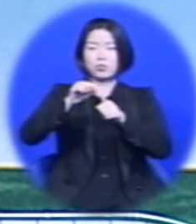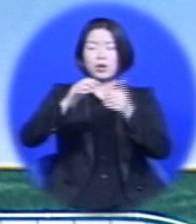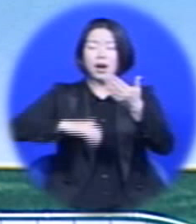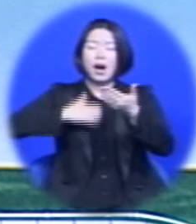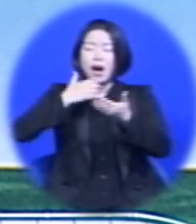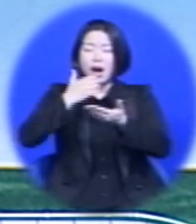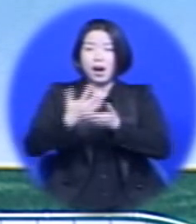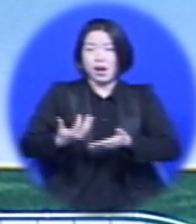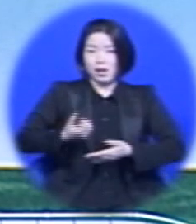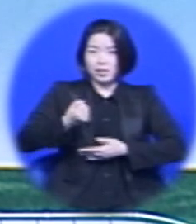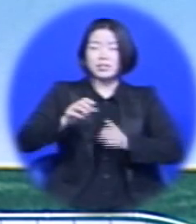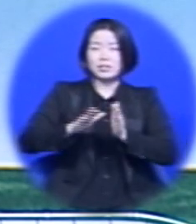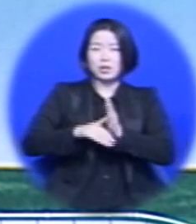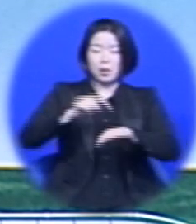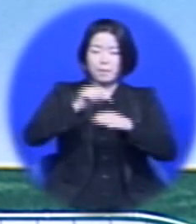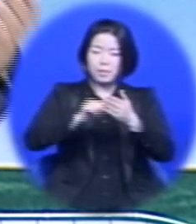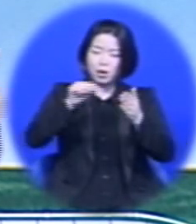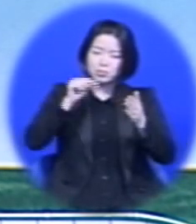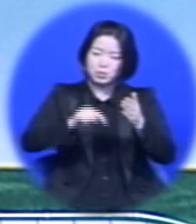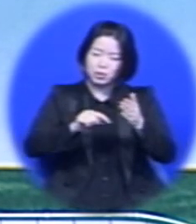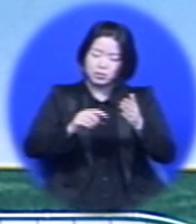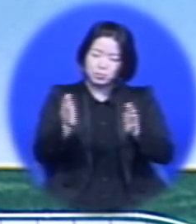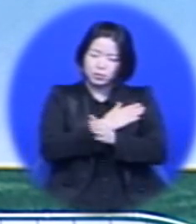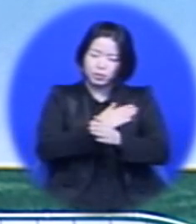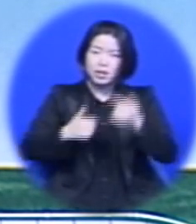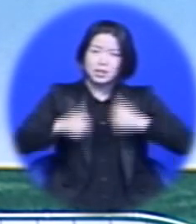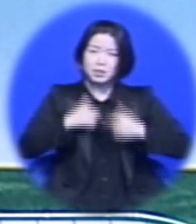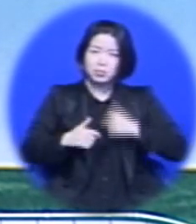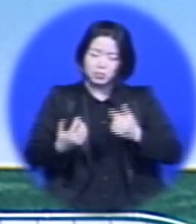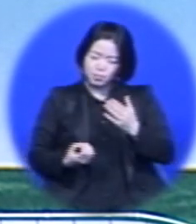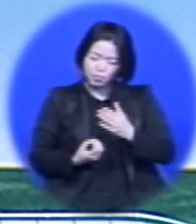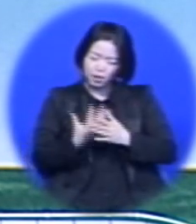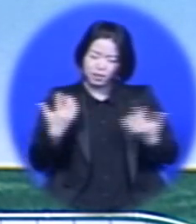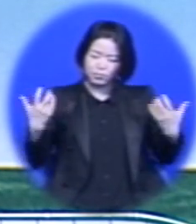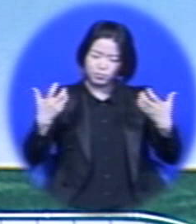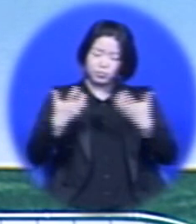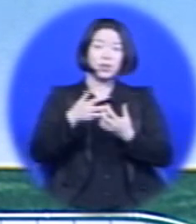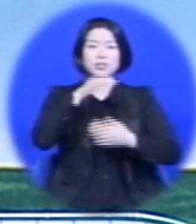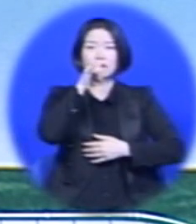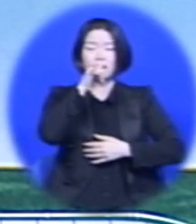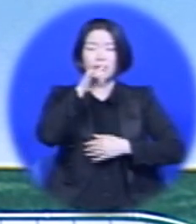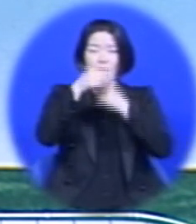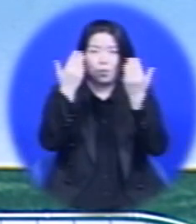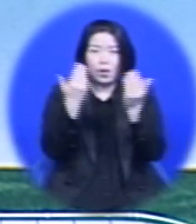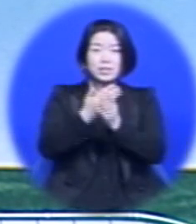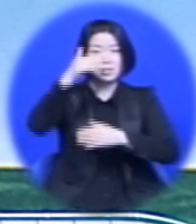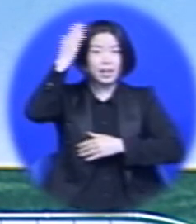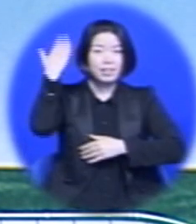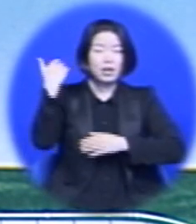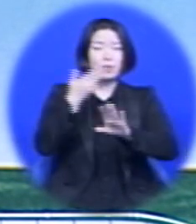때는 우리 마음속에서부터 기쁨이 충만했습니다 우리는 완전히 옛날과 다른 삶을 살